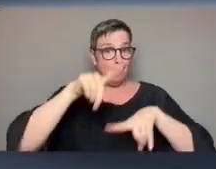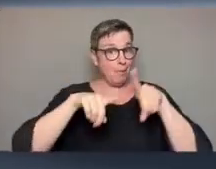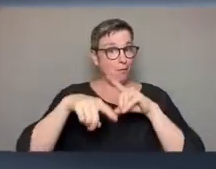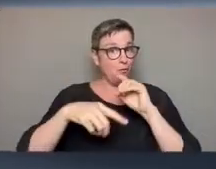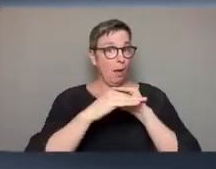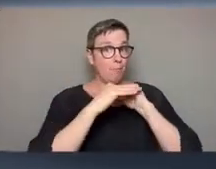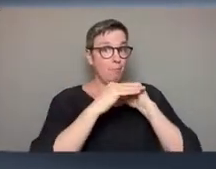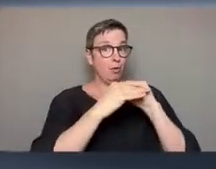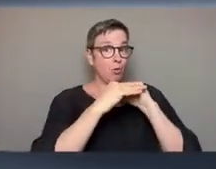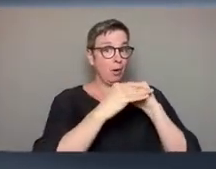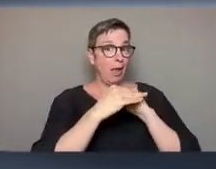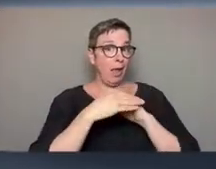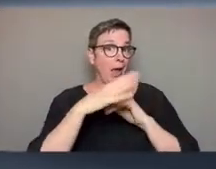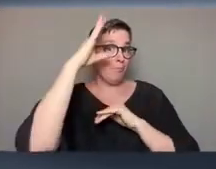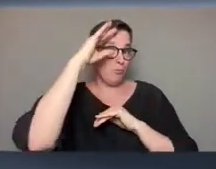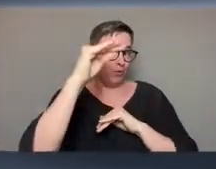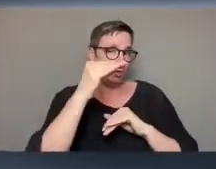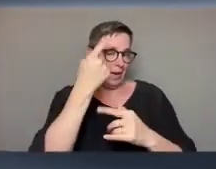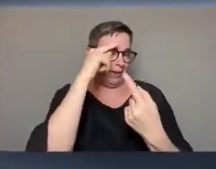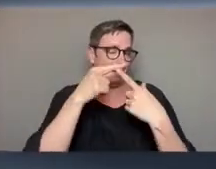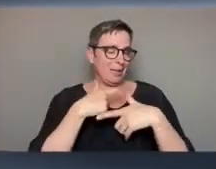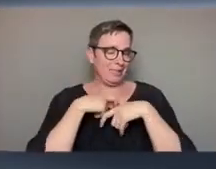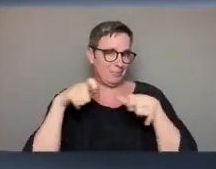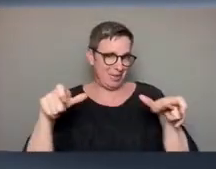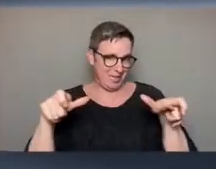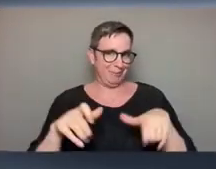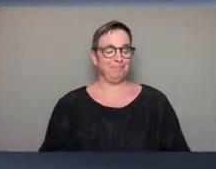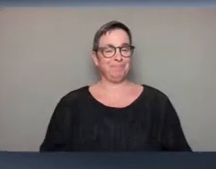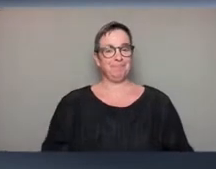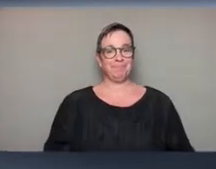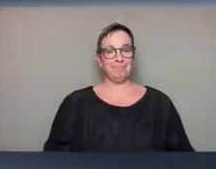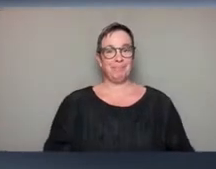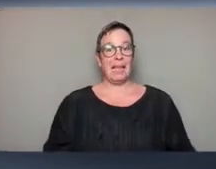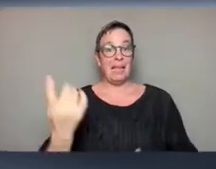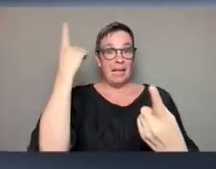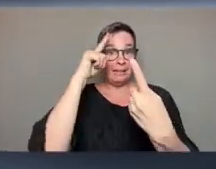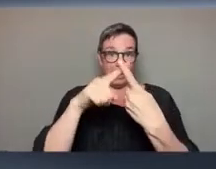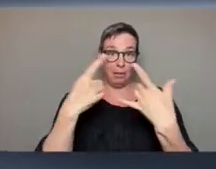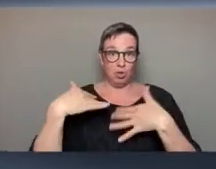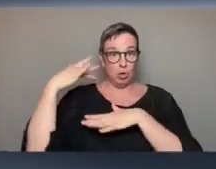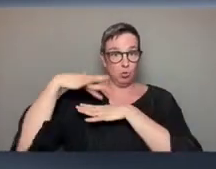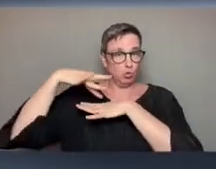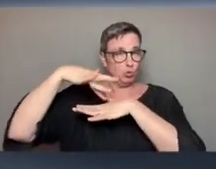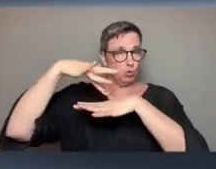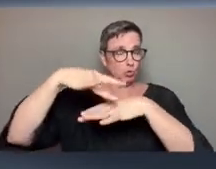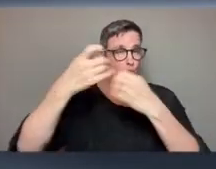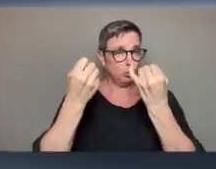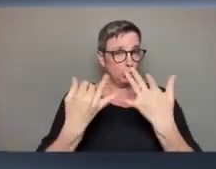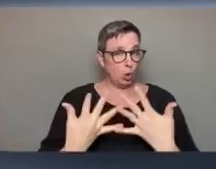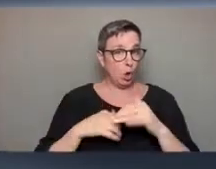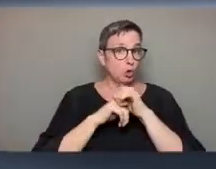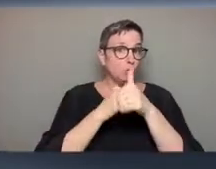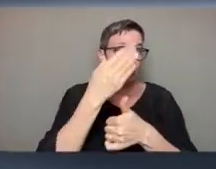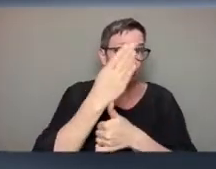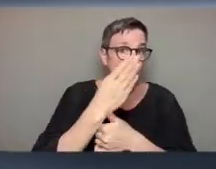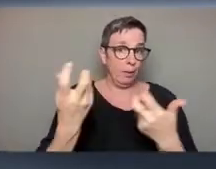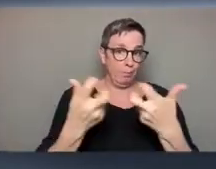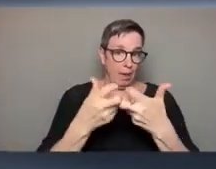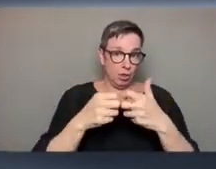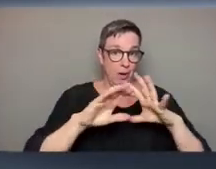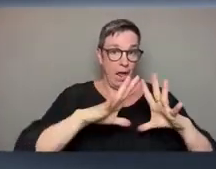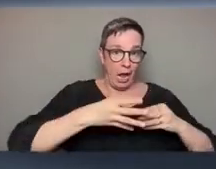partenaires professionnels du domaine de l'accessibilité. Plusieurs thématiques sont mises en avant en fonction des besoins, comme l'accueil